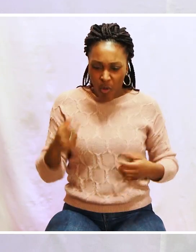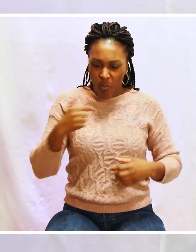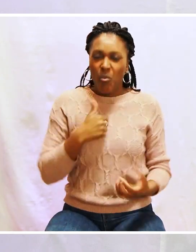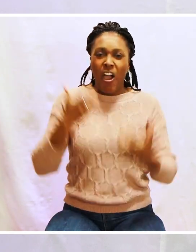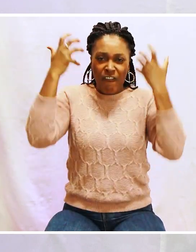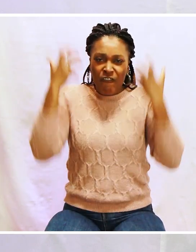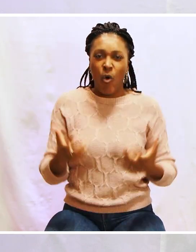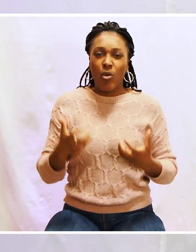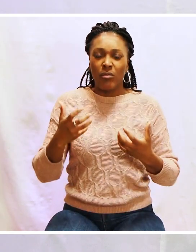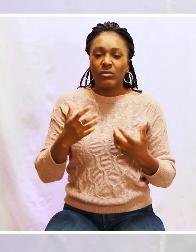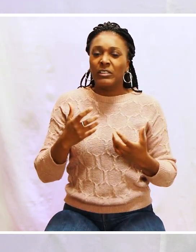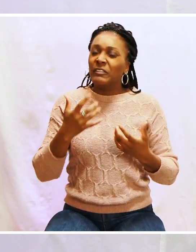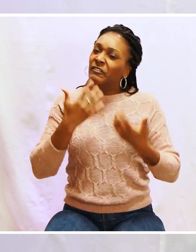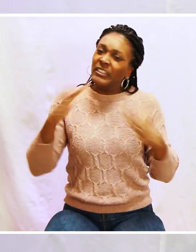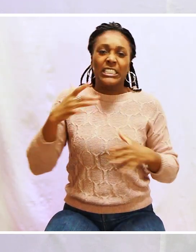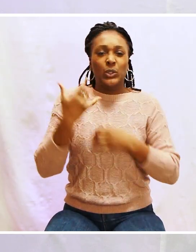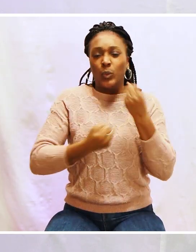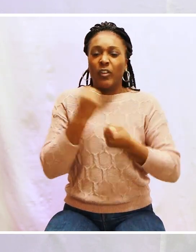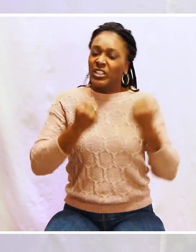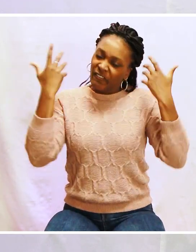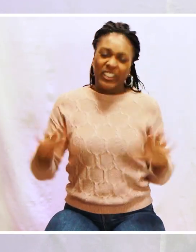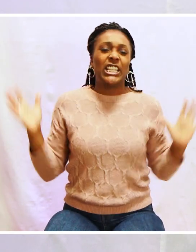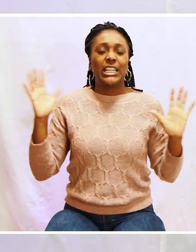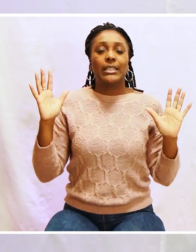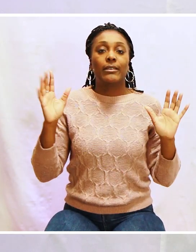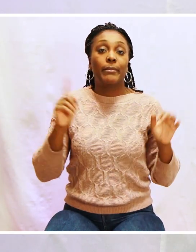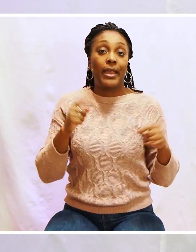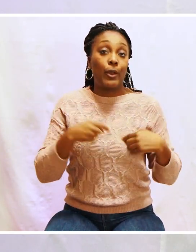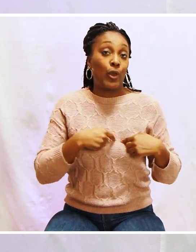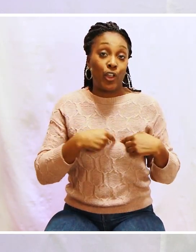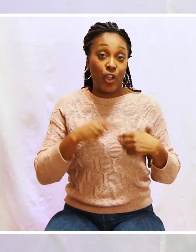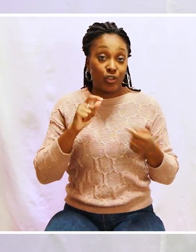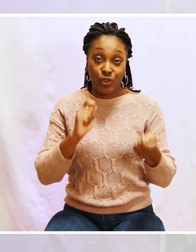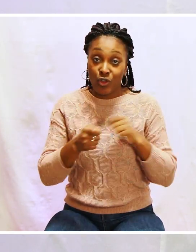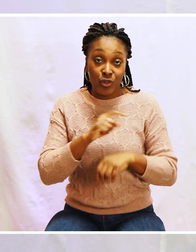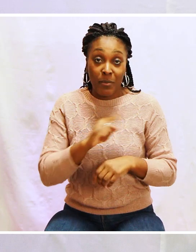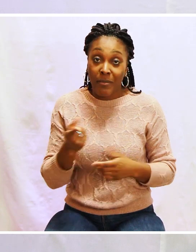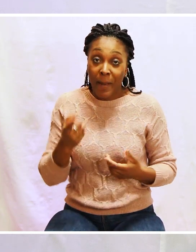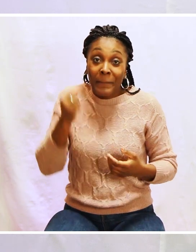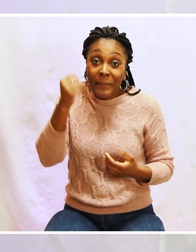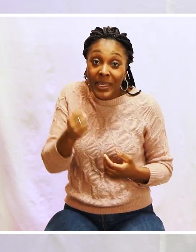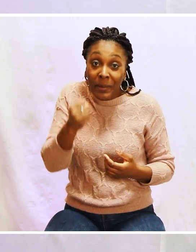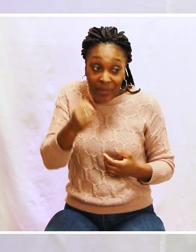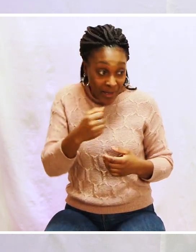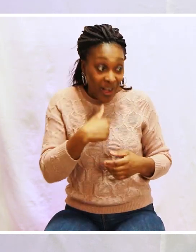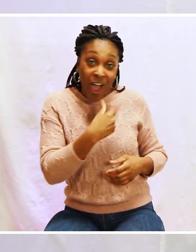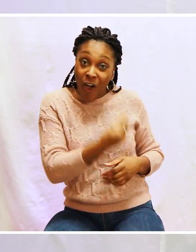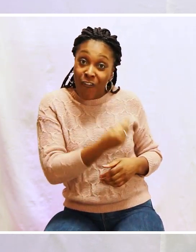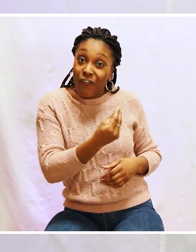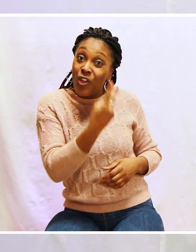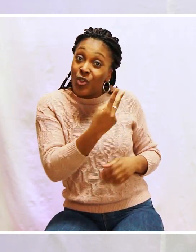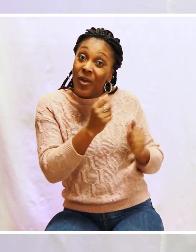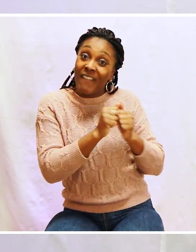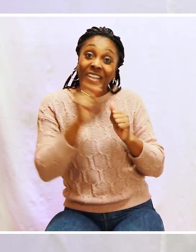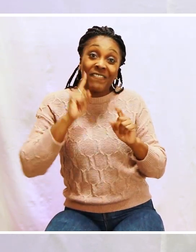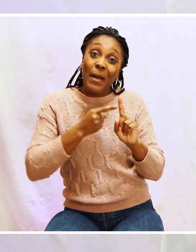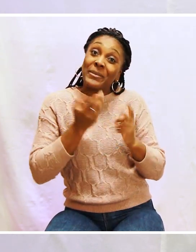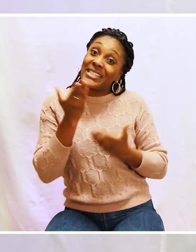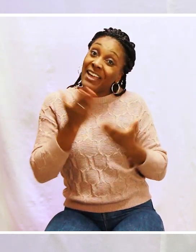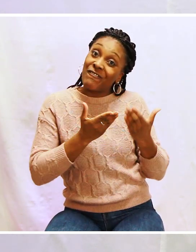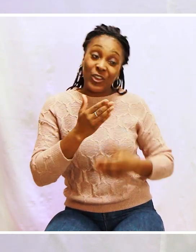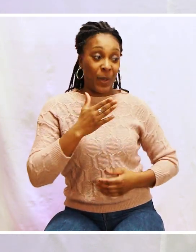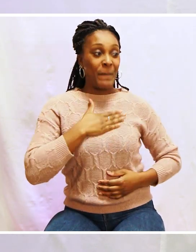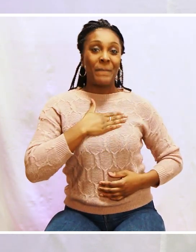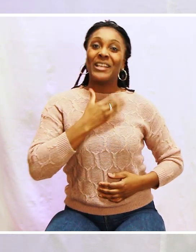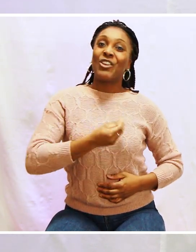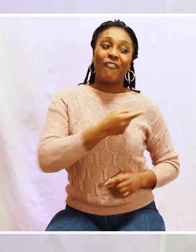d'une autre, je ne veux plus souffrir. Mais son cœur ne change pas, elle s'enfonce. Alors que Dieu voulait faire autre chose. Et j'aimerais